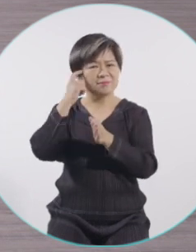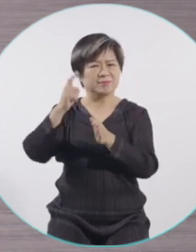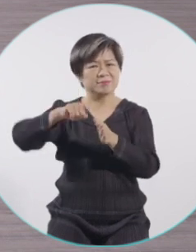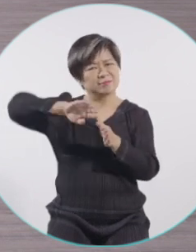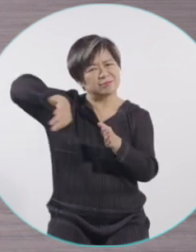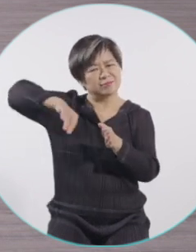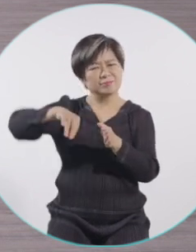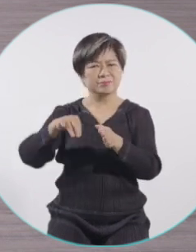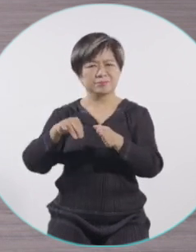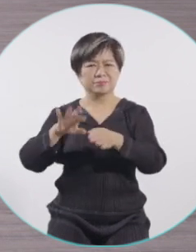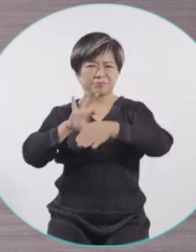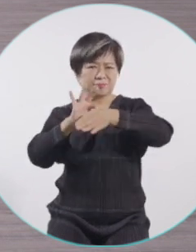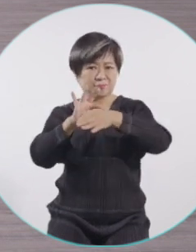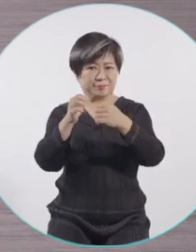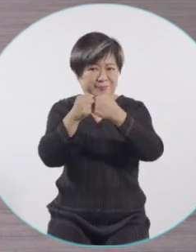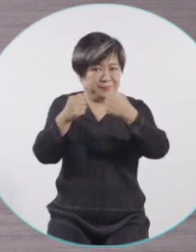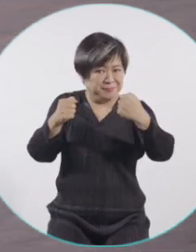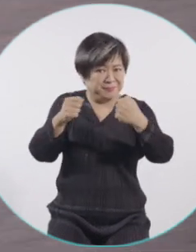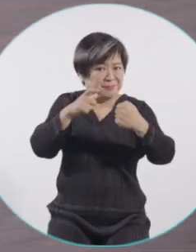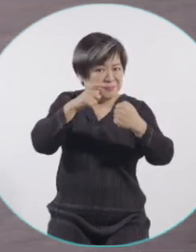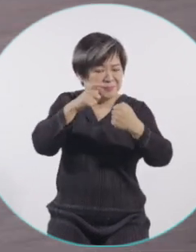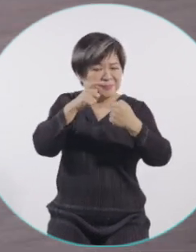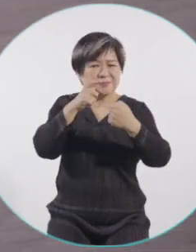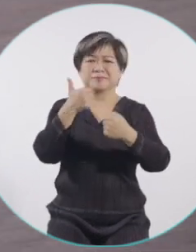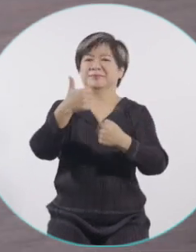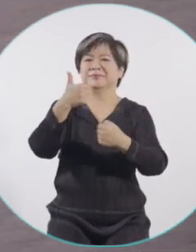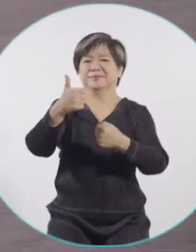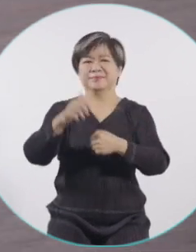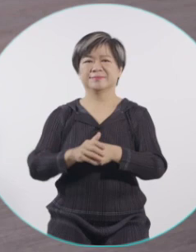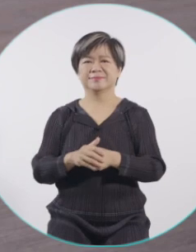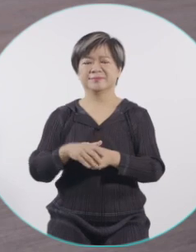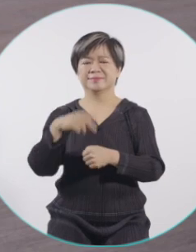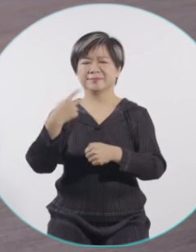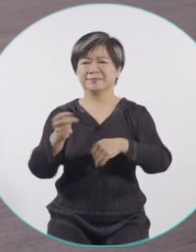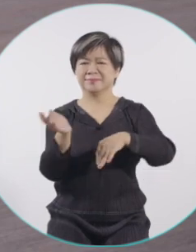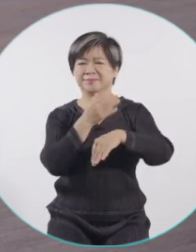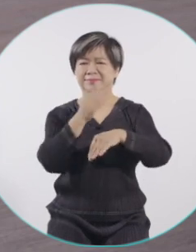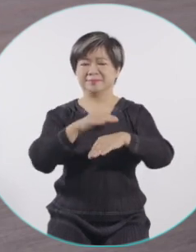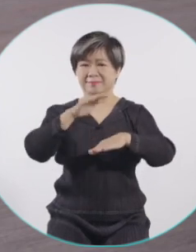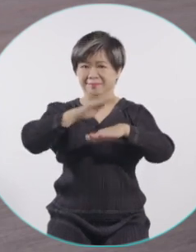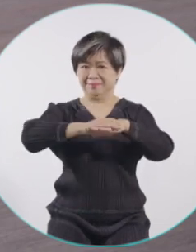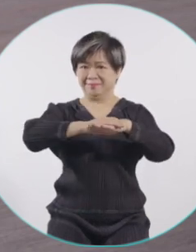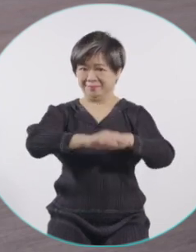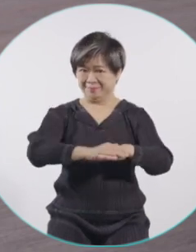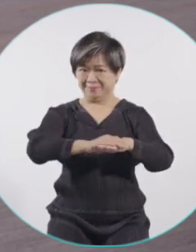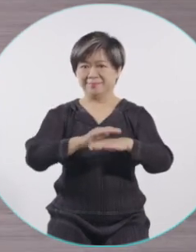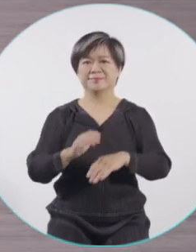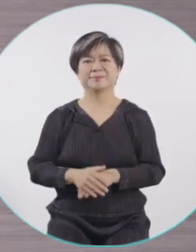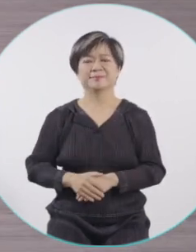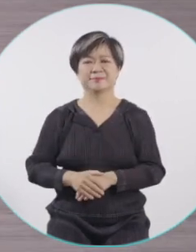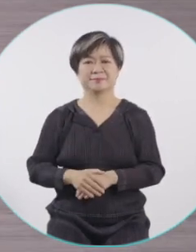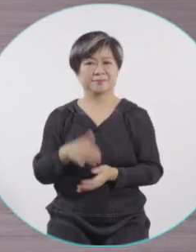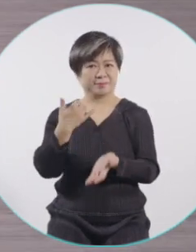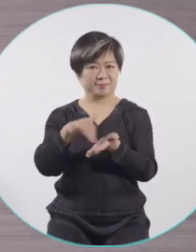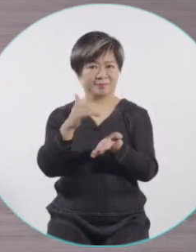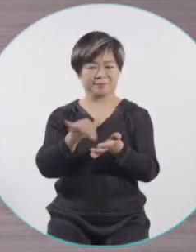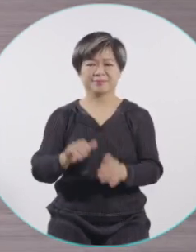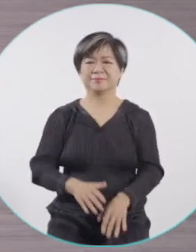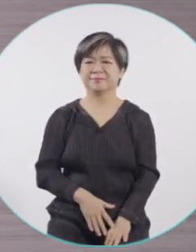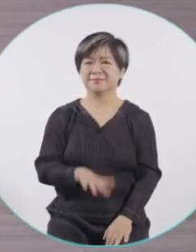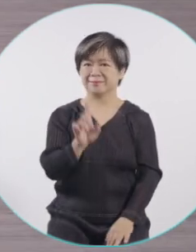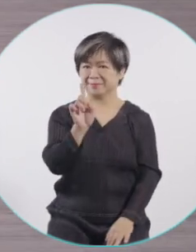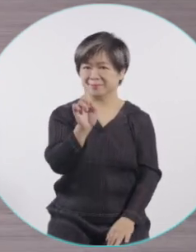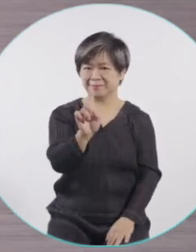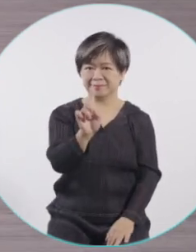会有一点点紧紧的。好，接下来就是帮我把你的双手放在你的左脚的大腿上面。好，那我们一样从一数到十，